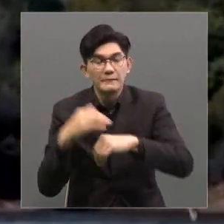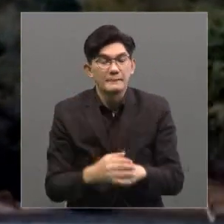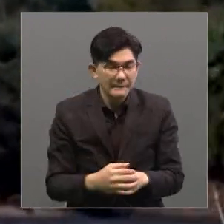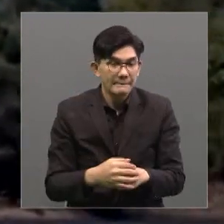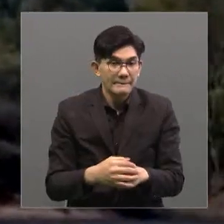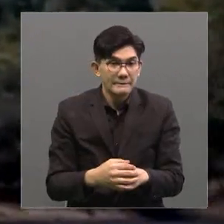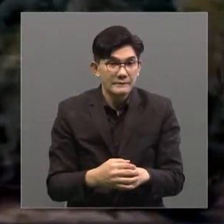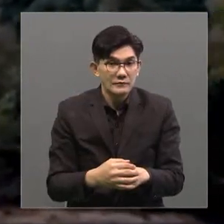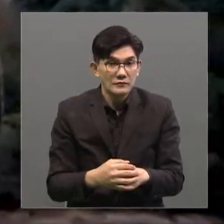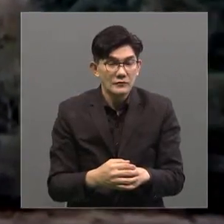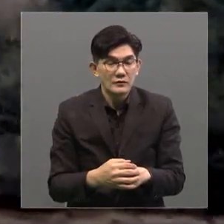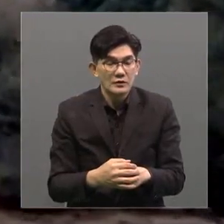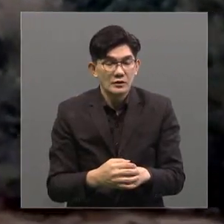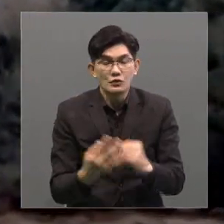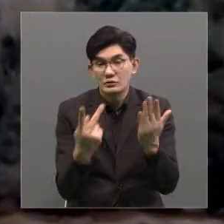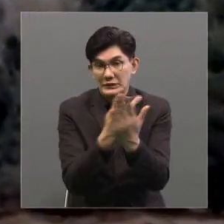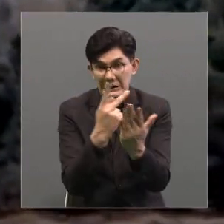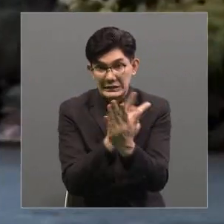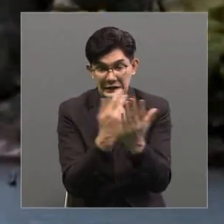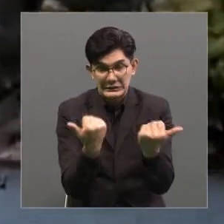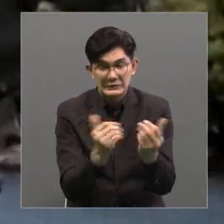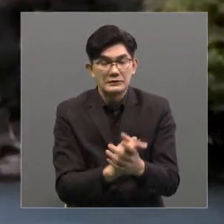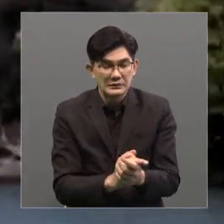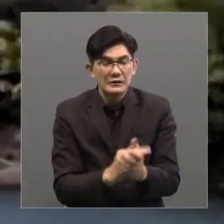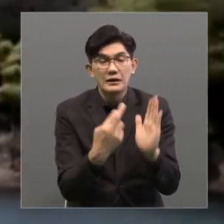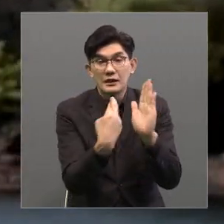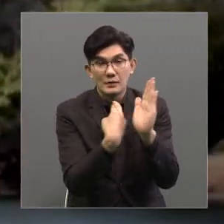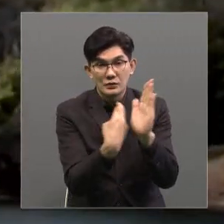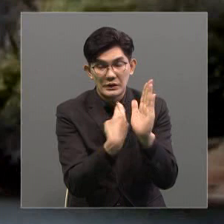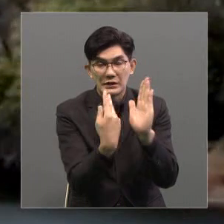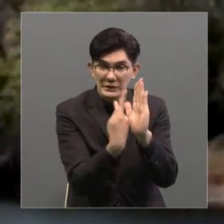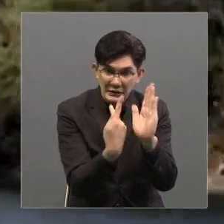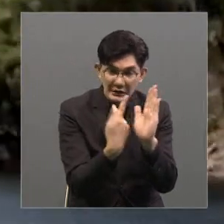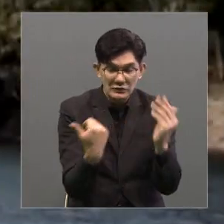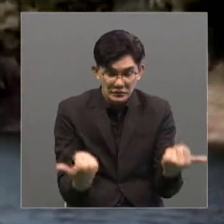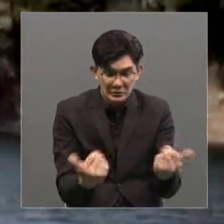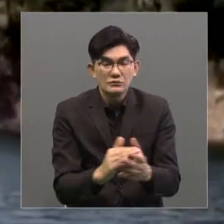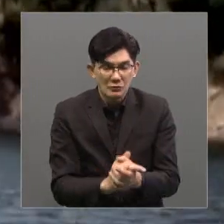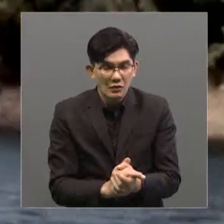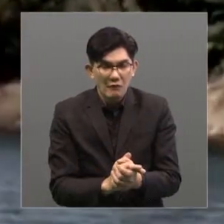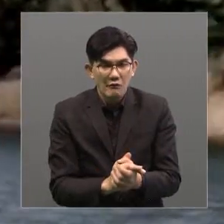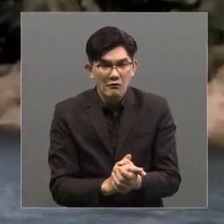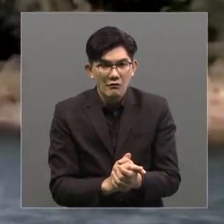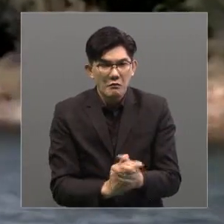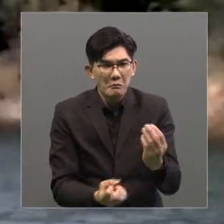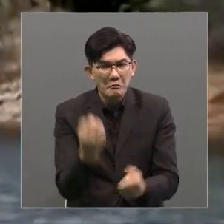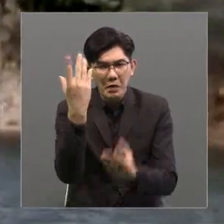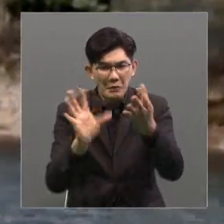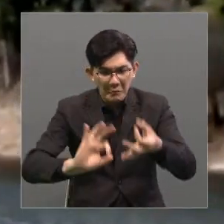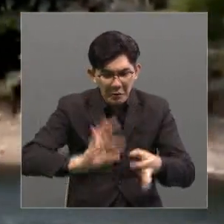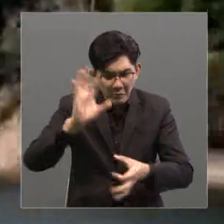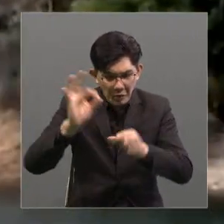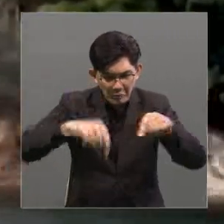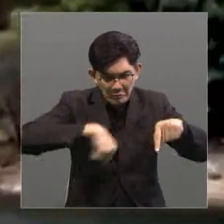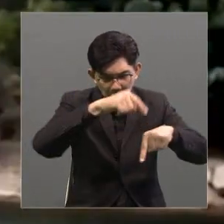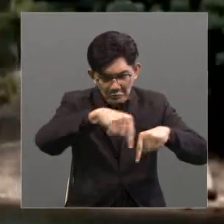การณ์ไฟป่าในพื้นที่อุทยานแห่งชาติจังหวัดกาญจนบุรีแล้วก็ที่จังหวัดราชบุรีค่ะปัจจุบันเนี่ยก็ยังมีเกิดไฟป่าเป็นบ